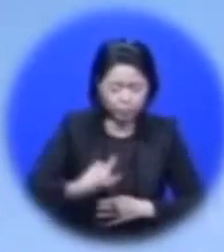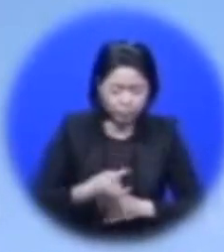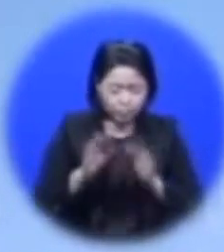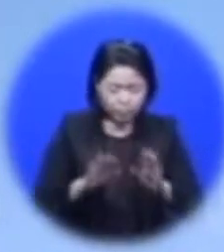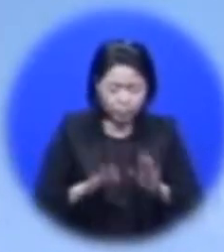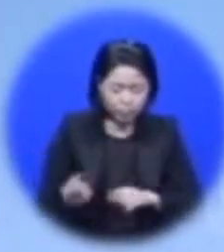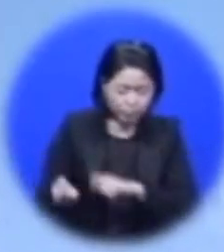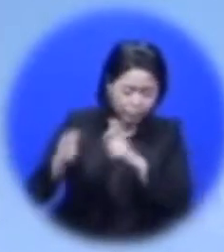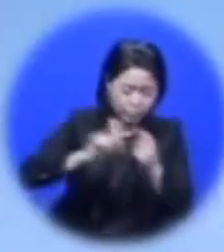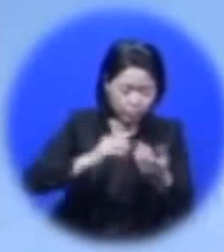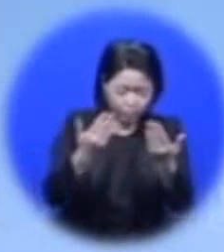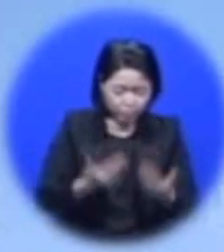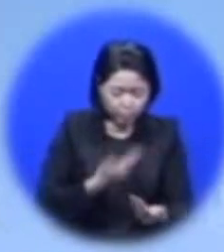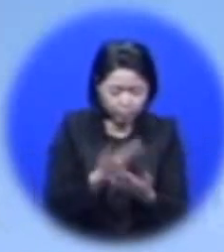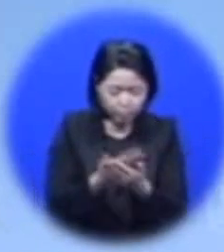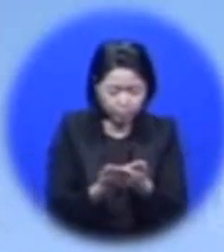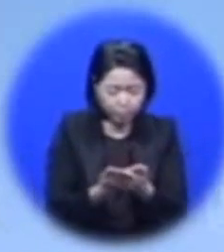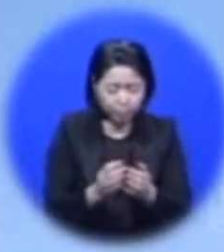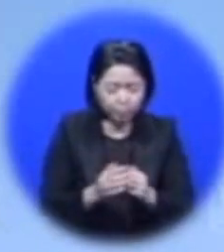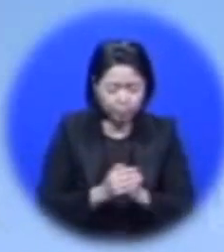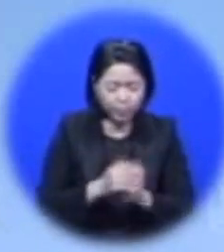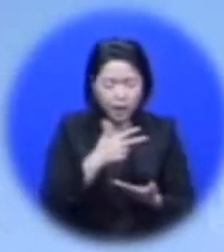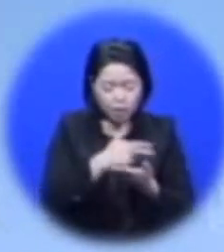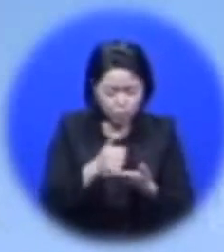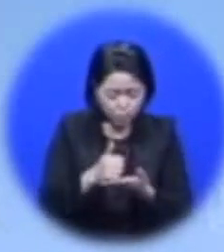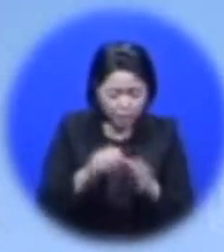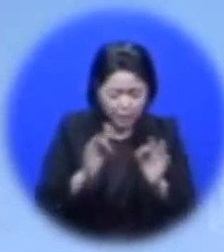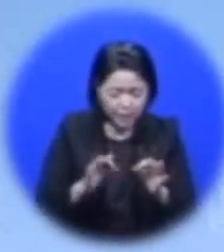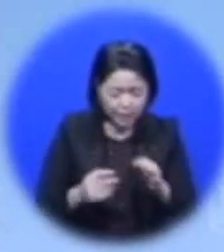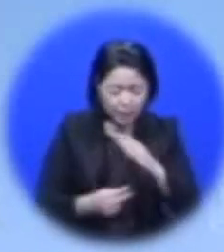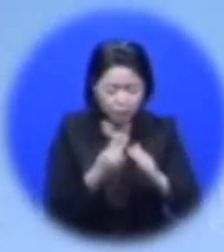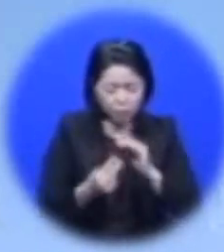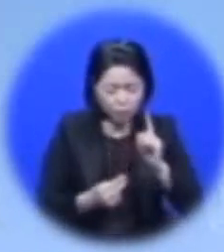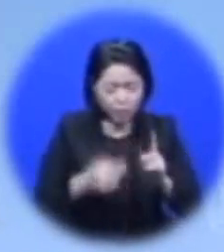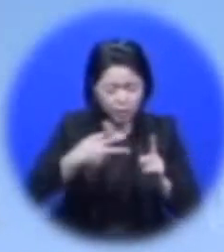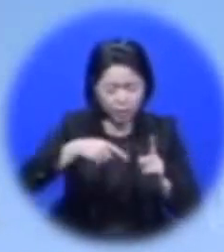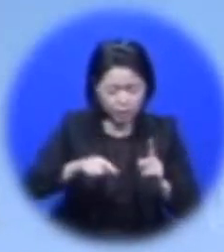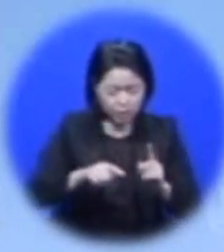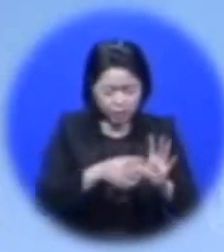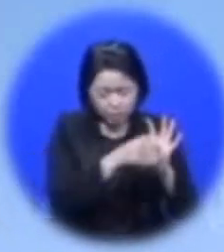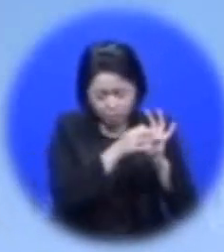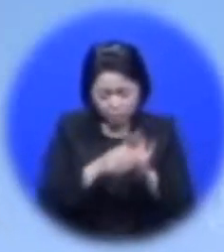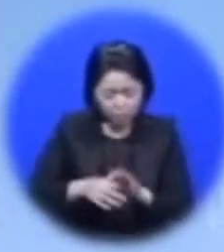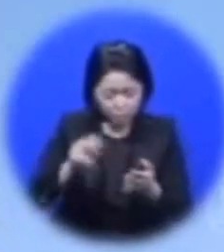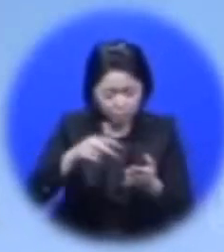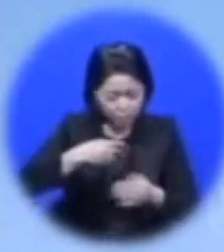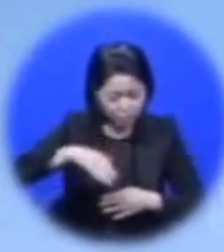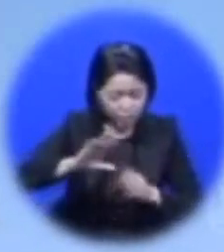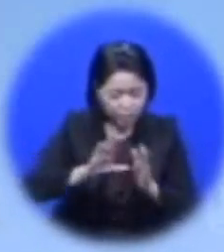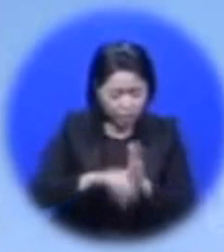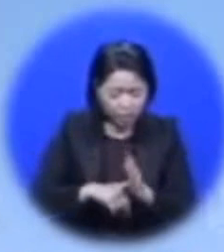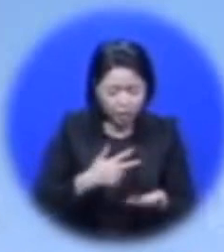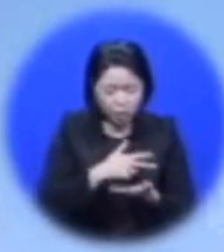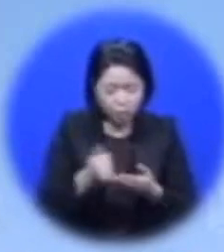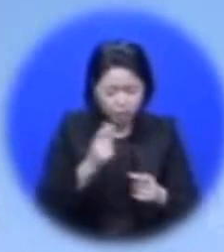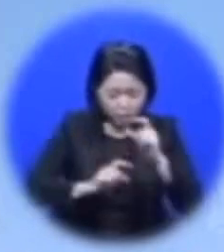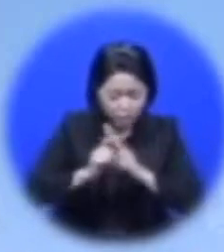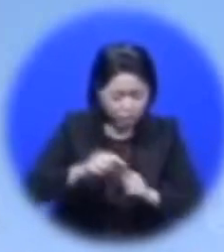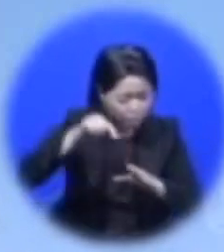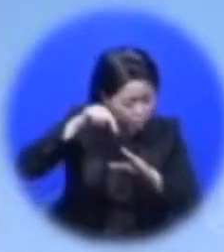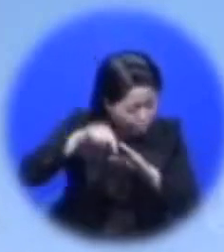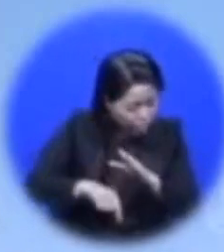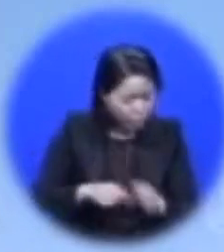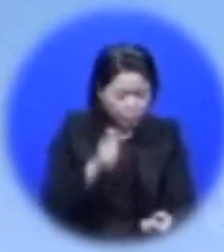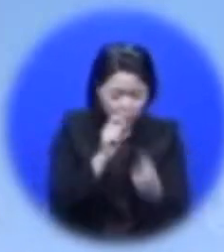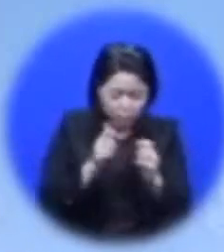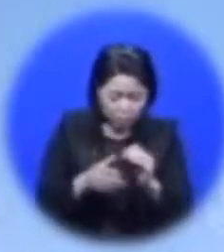오늘 부어주시옵소서. 주님, 이제 요한 1서를 읽어 내려가면서 주님과의 더 깊고 친밀한